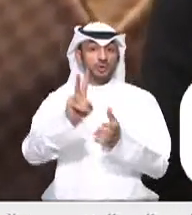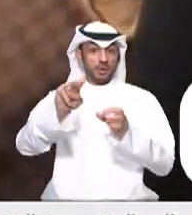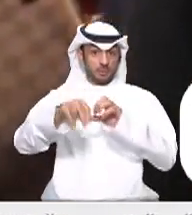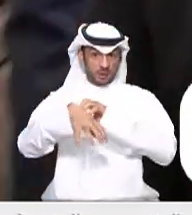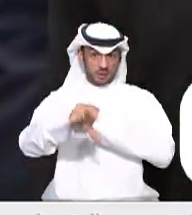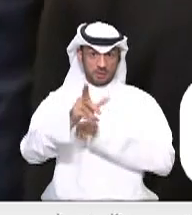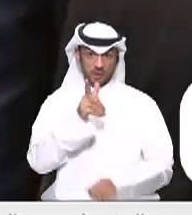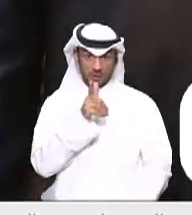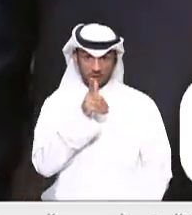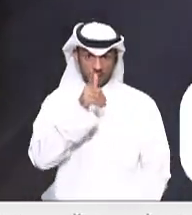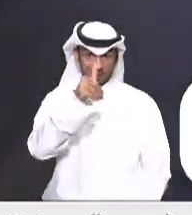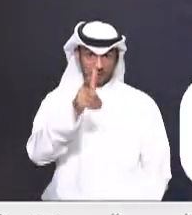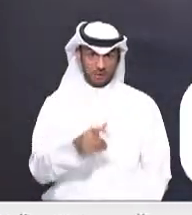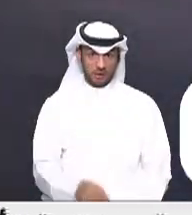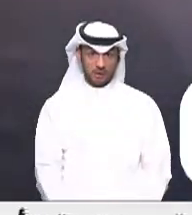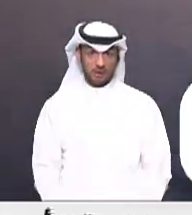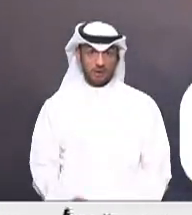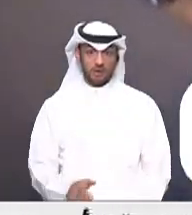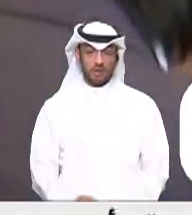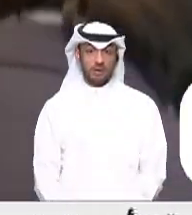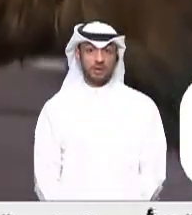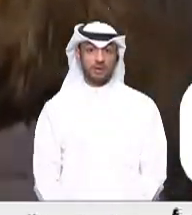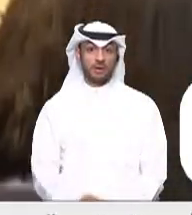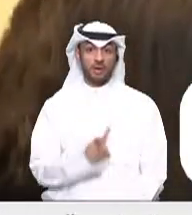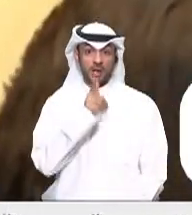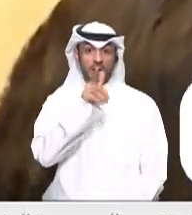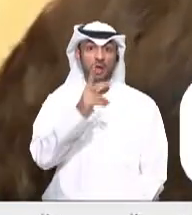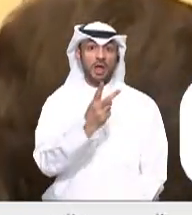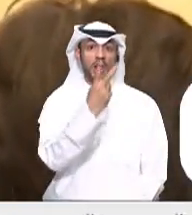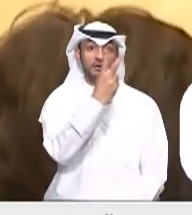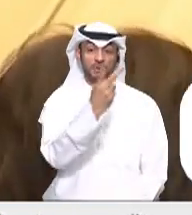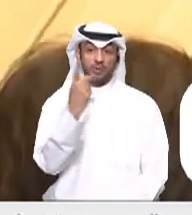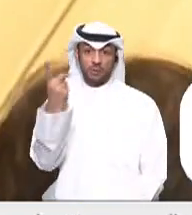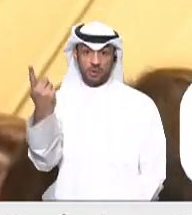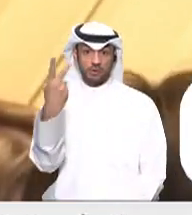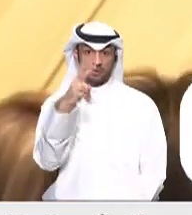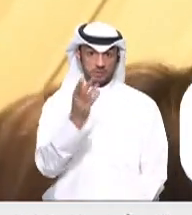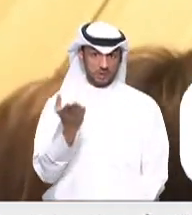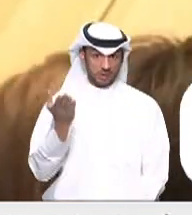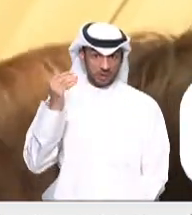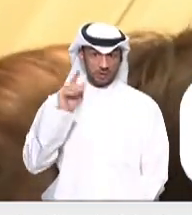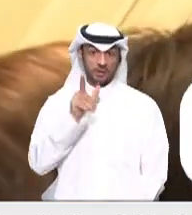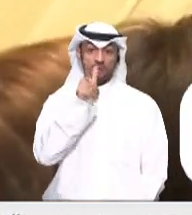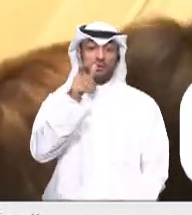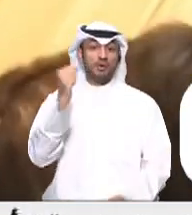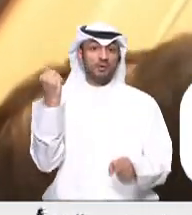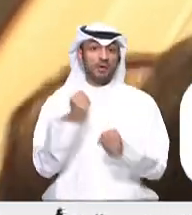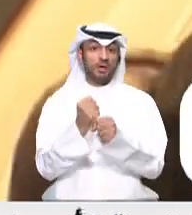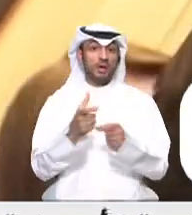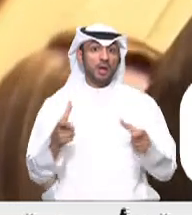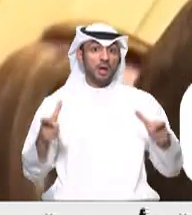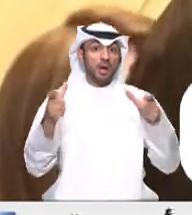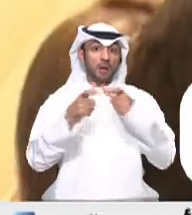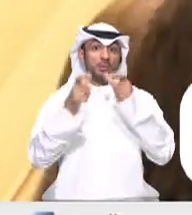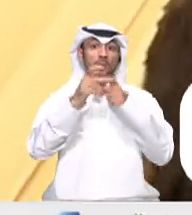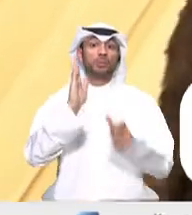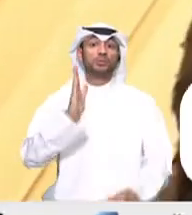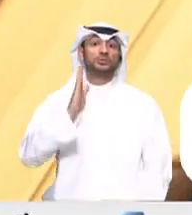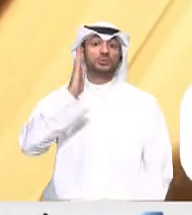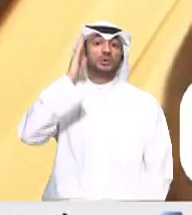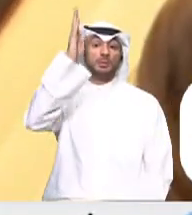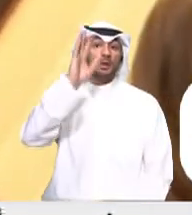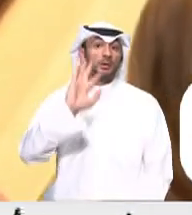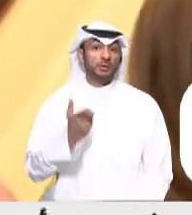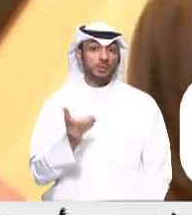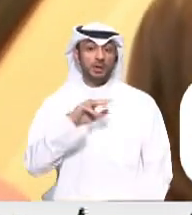قد أطلق في وقت أو في العام 2021 فكرة قمة المستقبل، التي قدمت